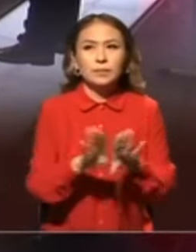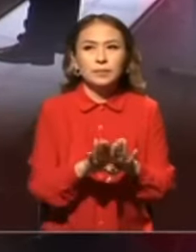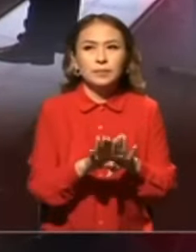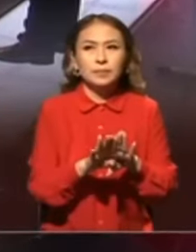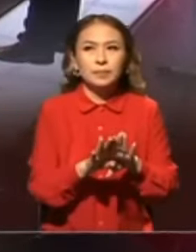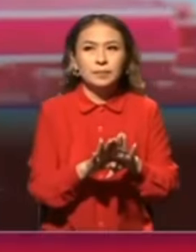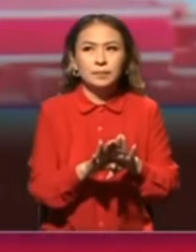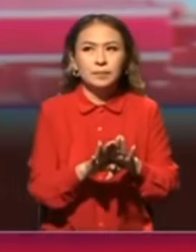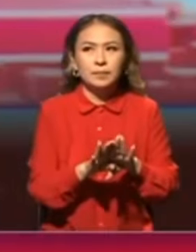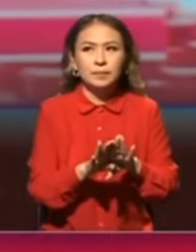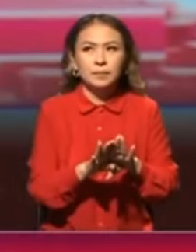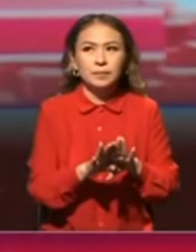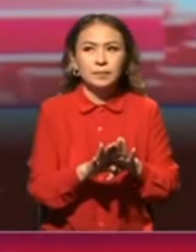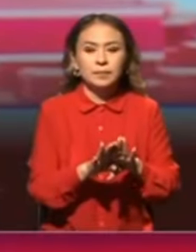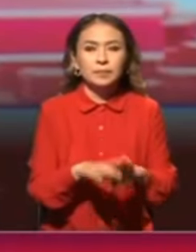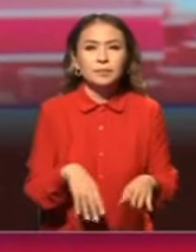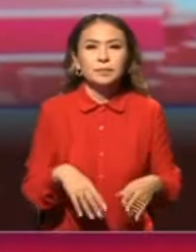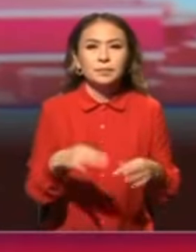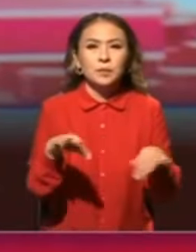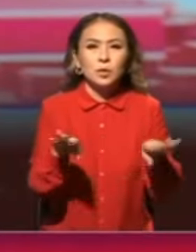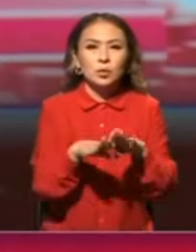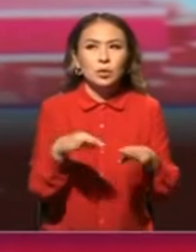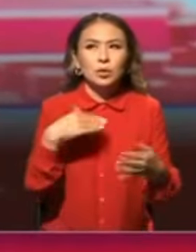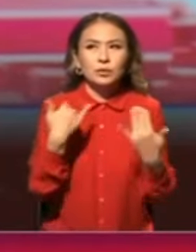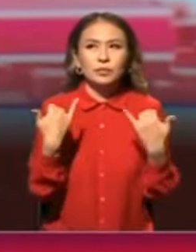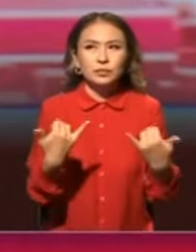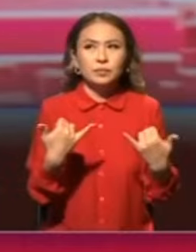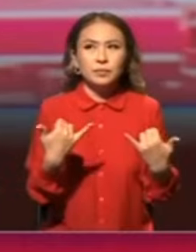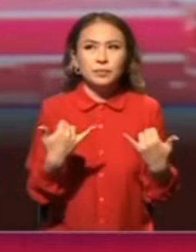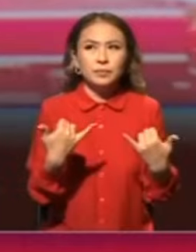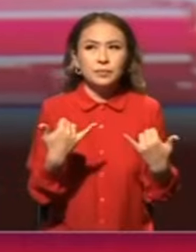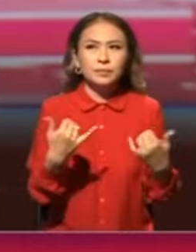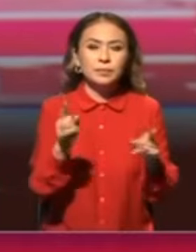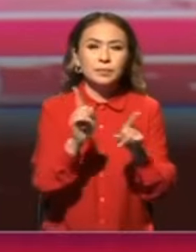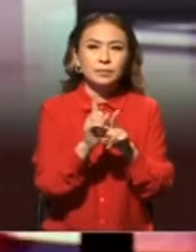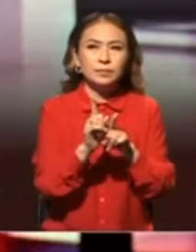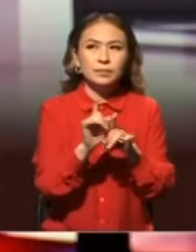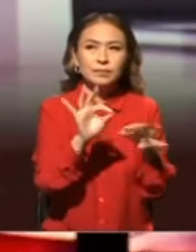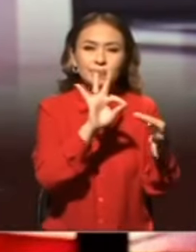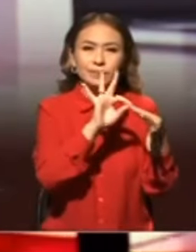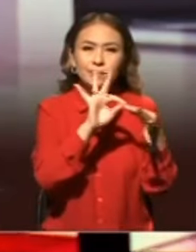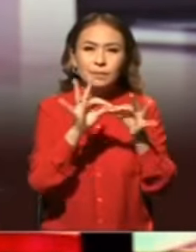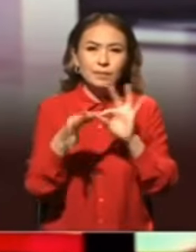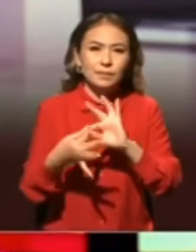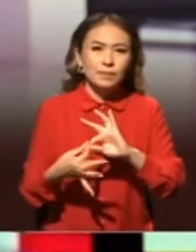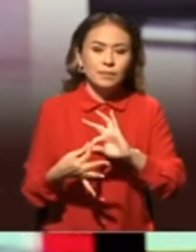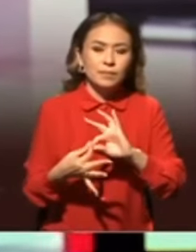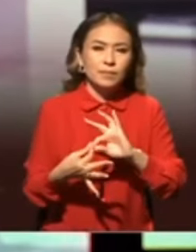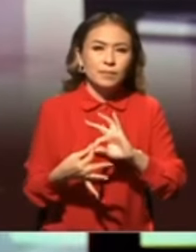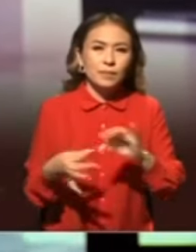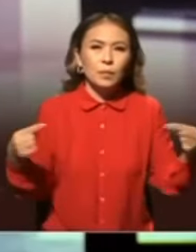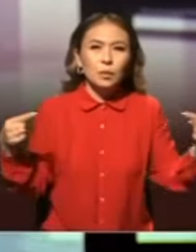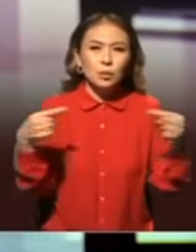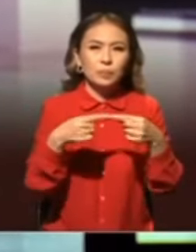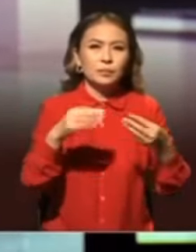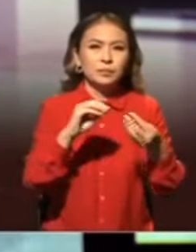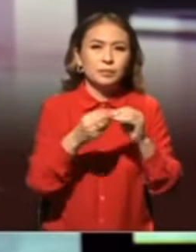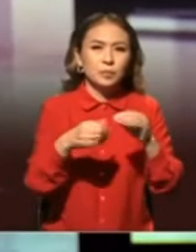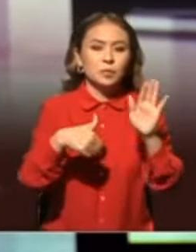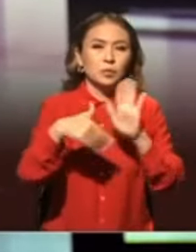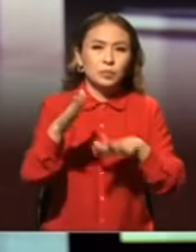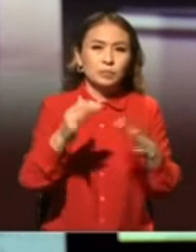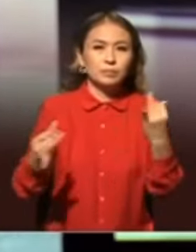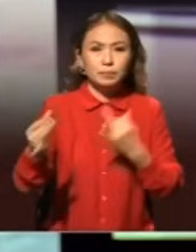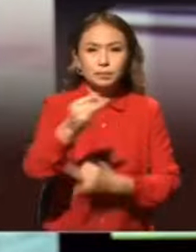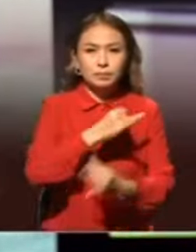болады, бүйтсек, сүйтсек не істейміз деген сияқты. Бірақ бүгін әгі бір тетікпен үтір нүктесіне дейін бір мәселені талқылағымыз